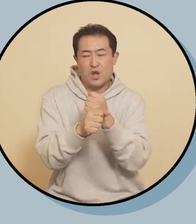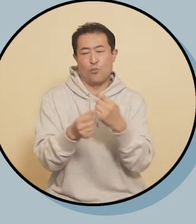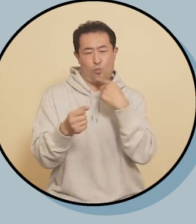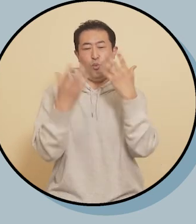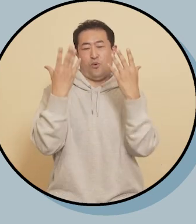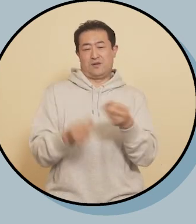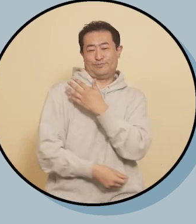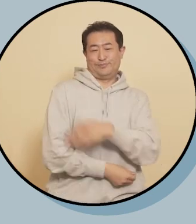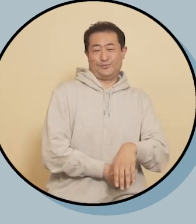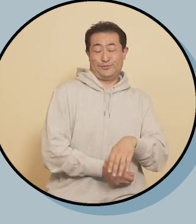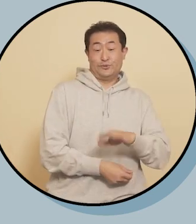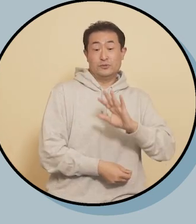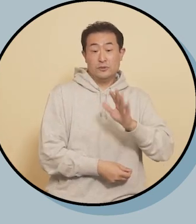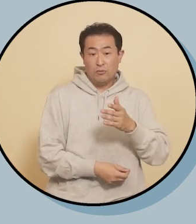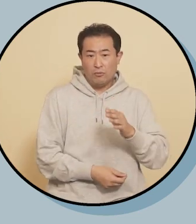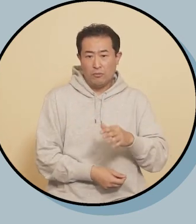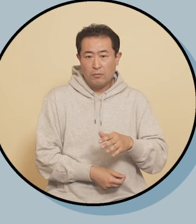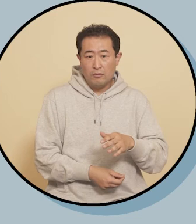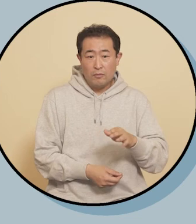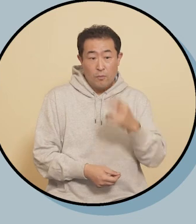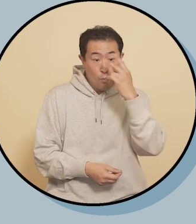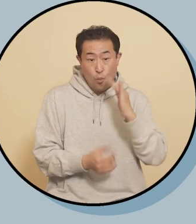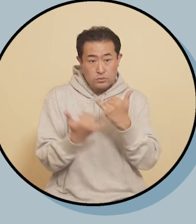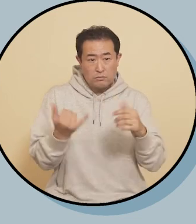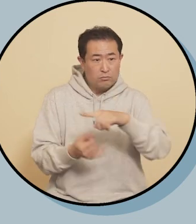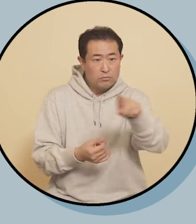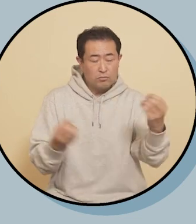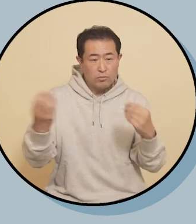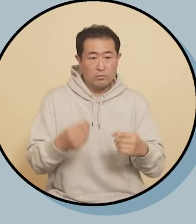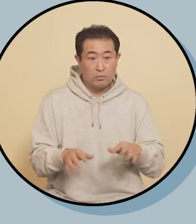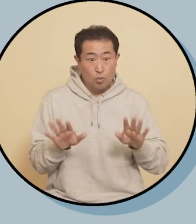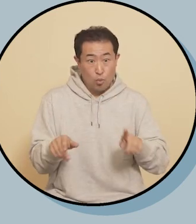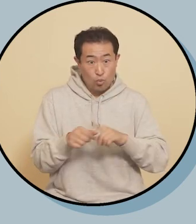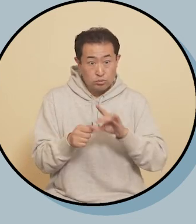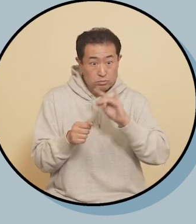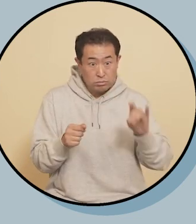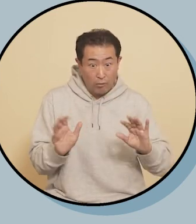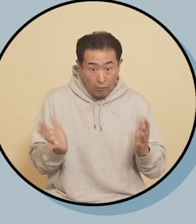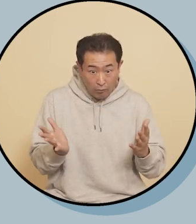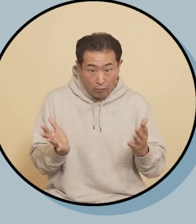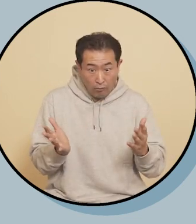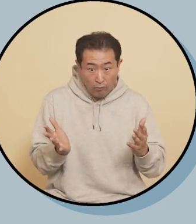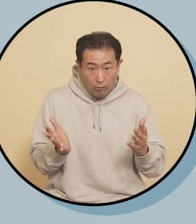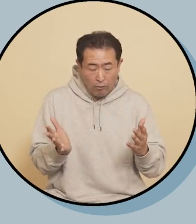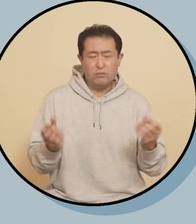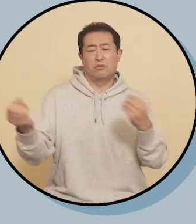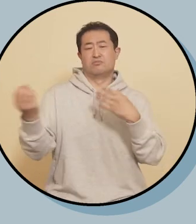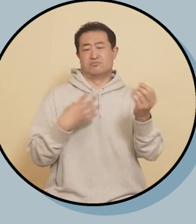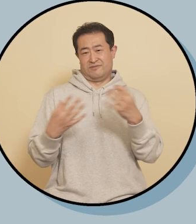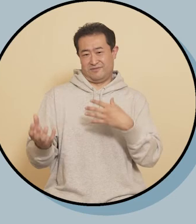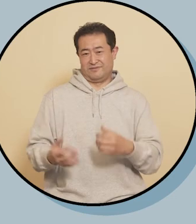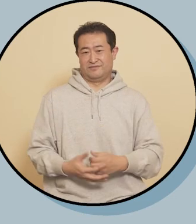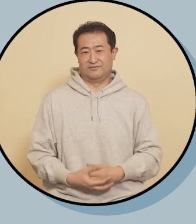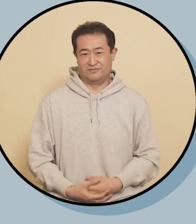ねその次の年もその研究が終わって次の年にあのエロ色粉を批判された朦朧者からね今年は